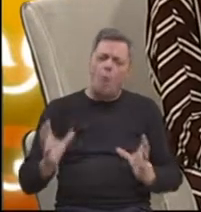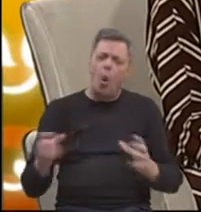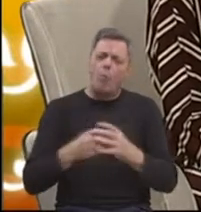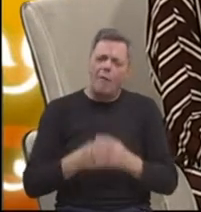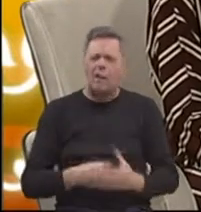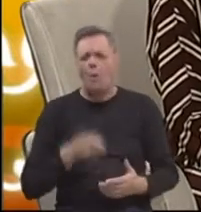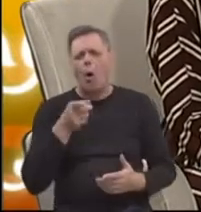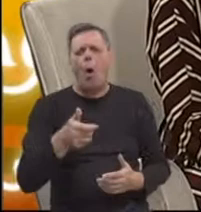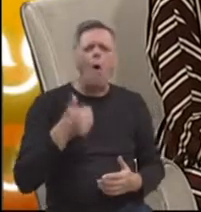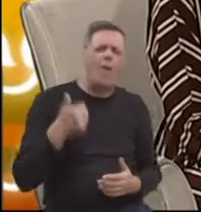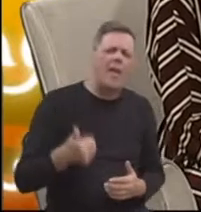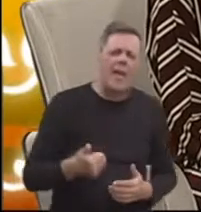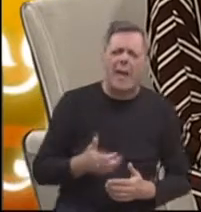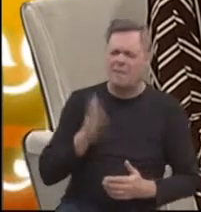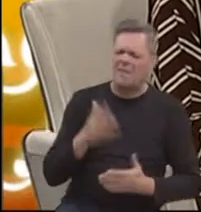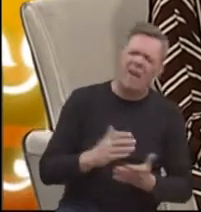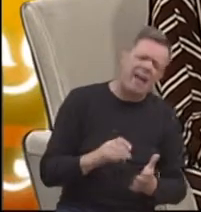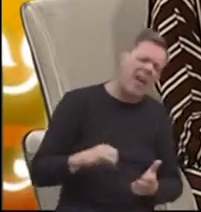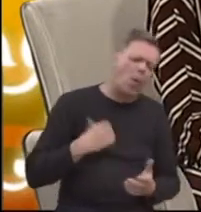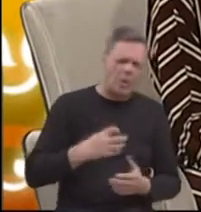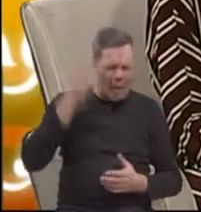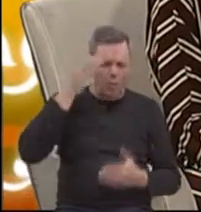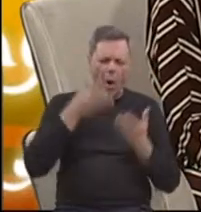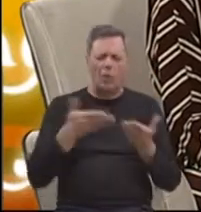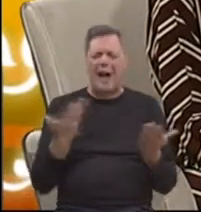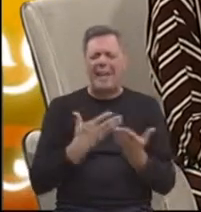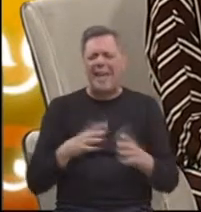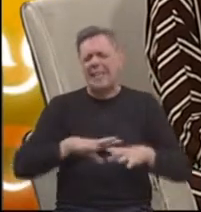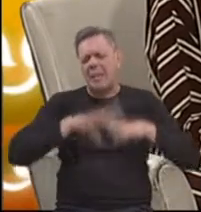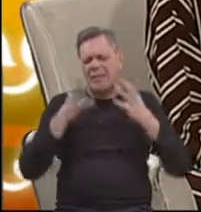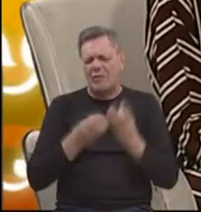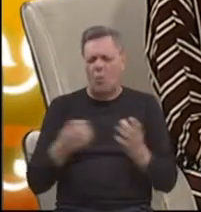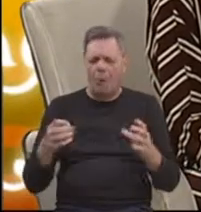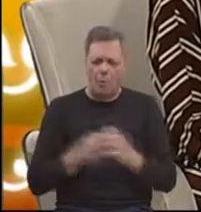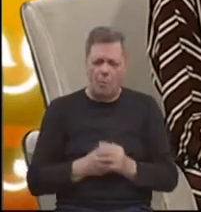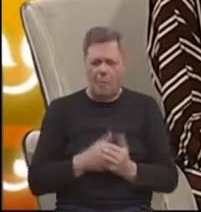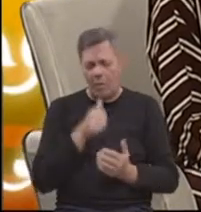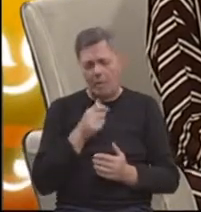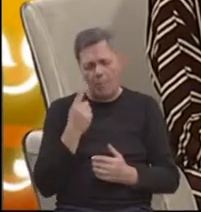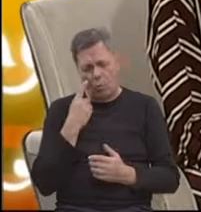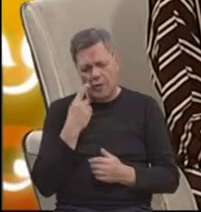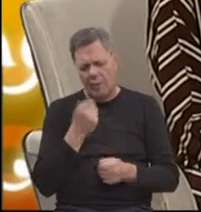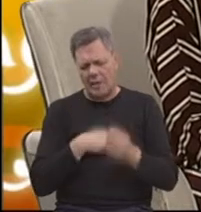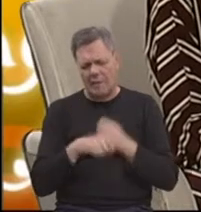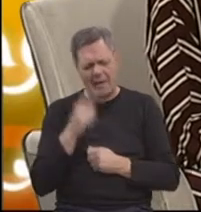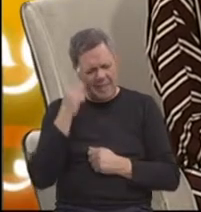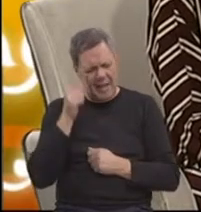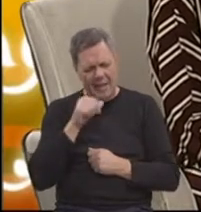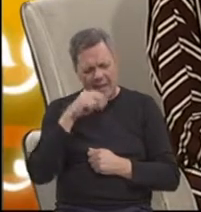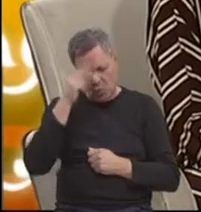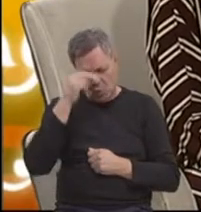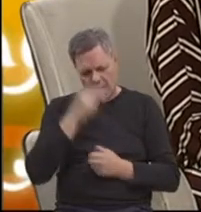obuhvaćamo. Ovo je na neki način svake godine kruna onoga gdje se mi svi iz struke okupimo i gdje pokušavamo razmijeniti znanja i